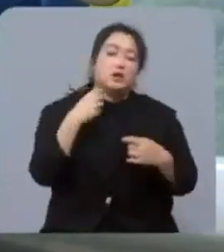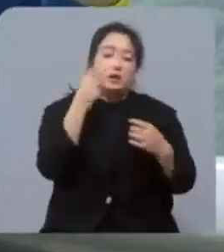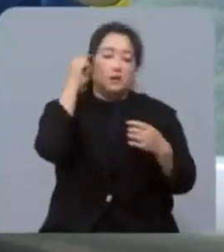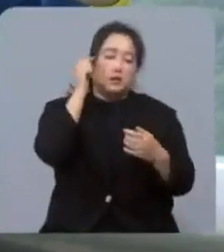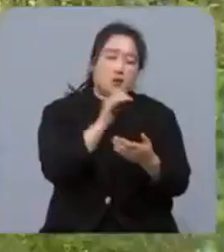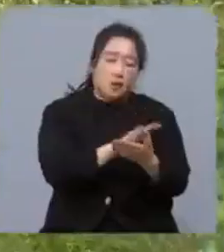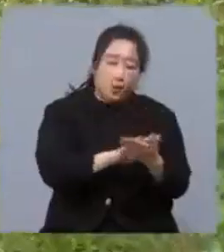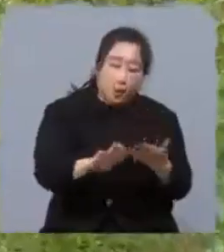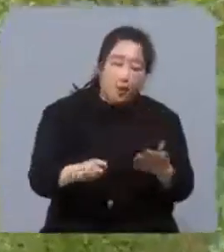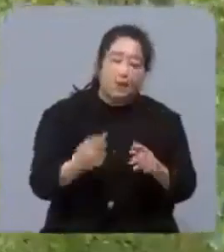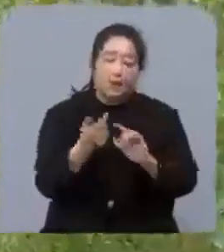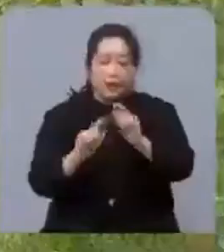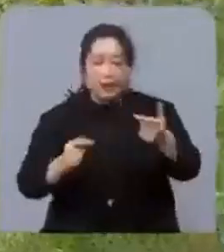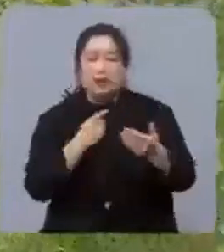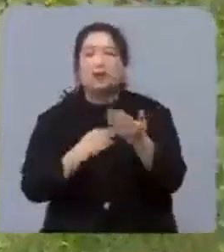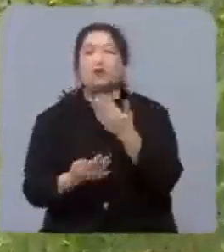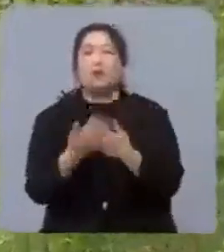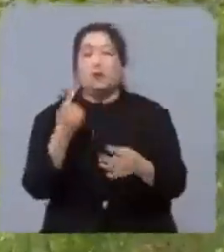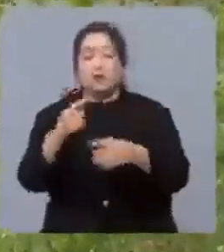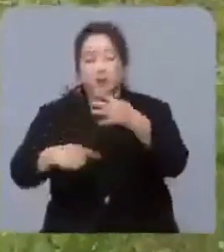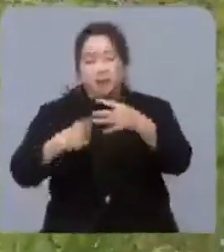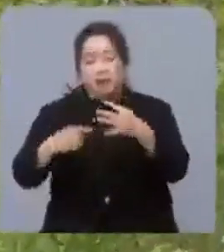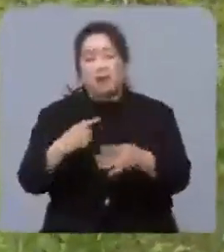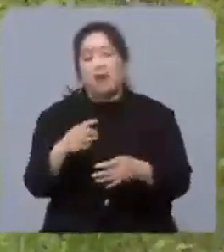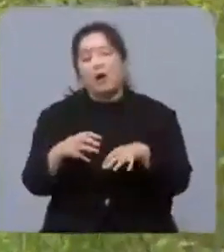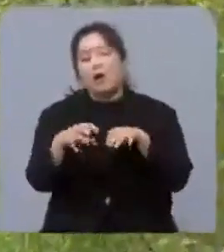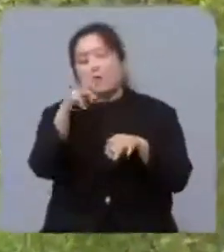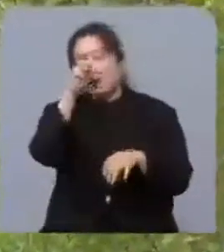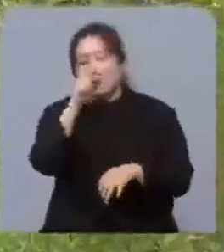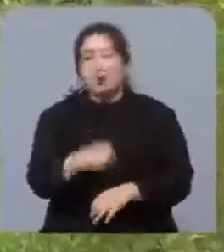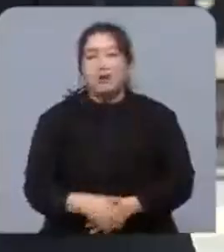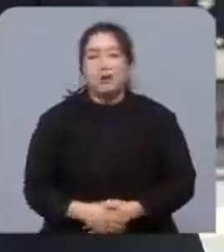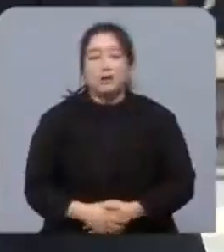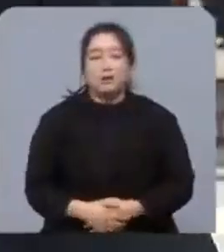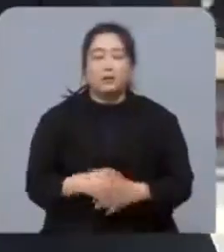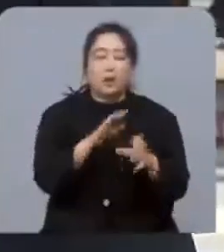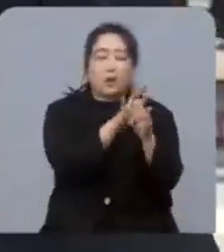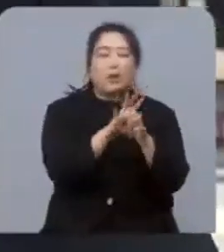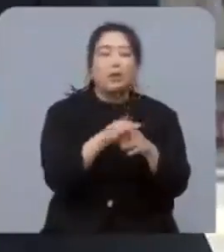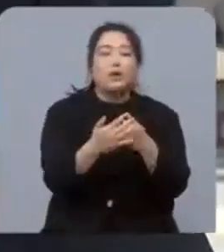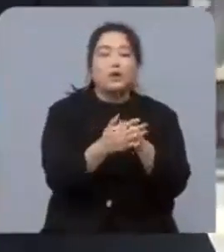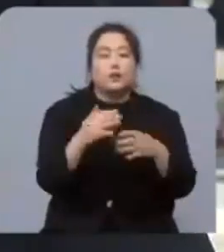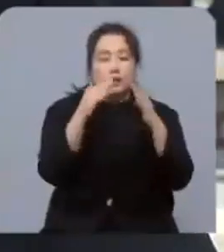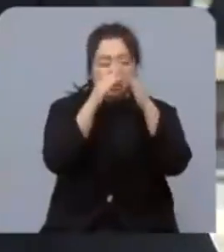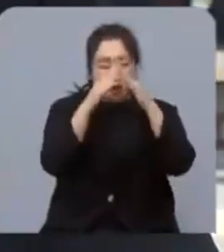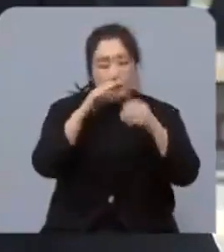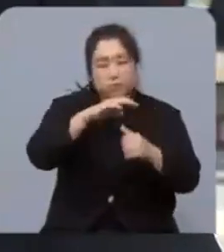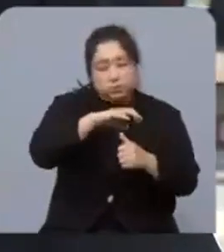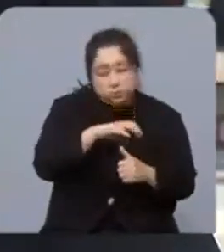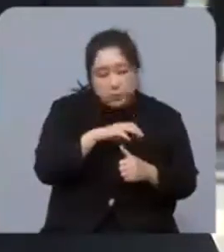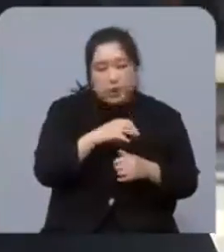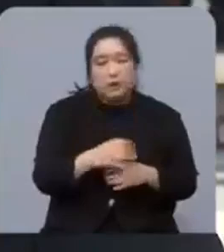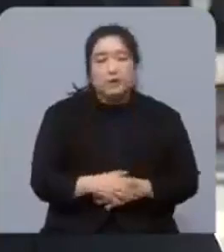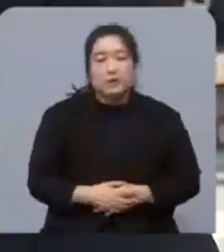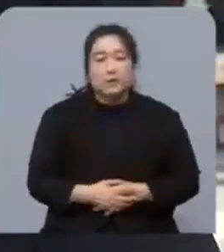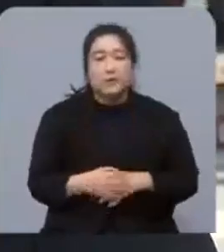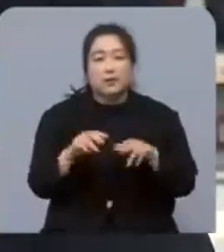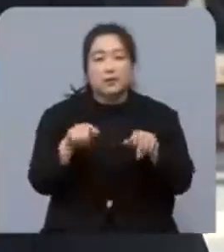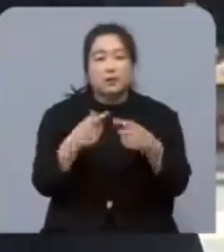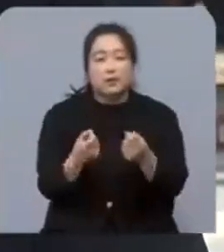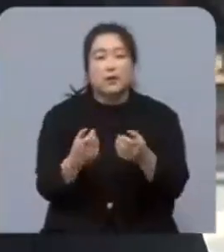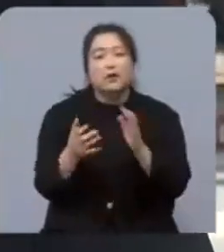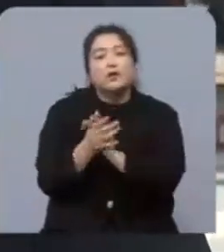상쾌함과 다양한 체험 프로그램에 반응이 좋습니다. 코로나 때문에 집안에 밖에 있다가 이렇게